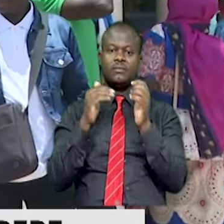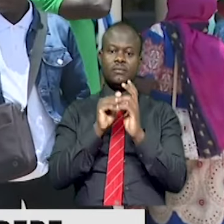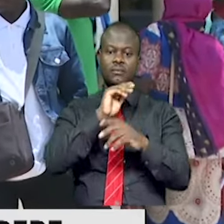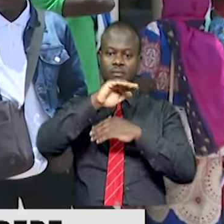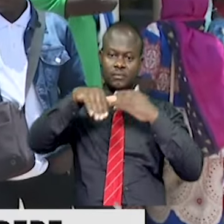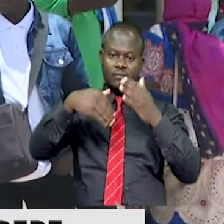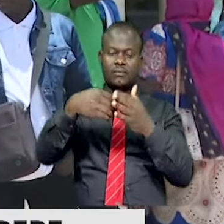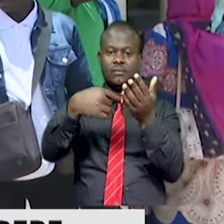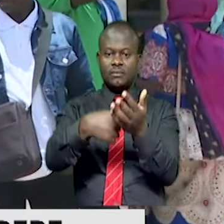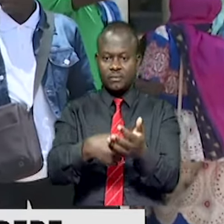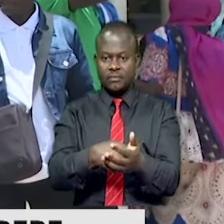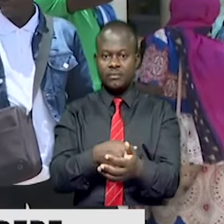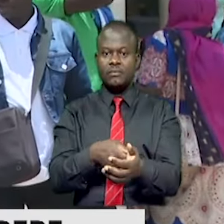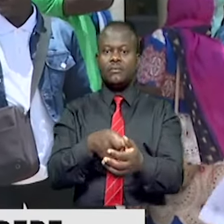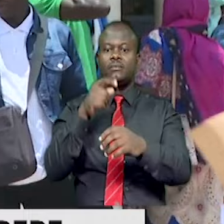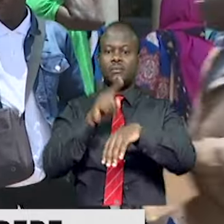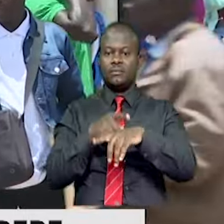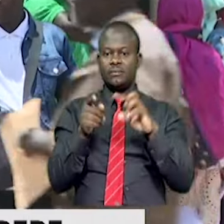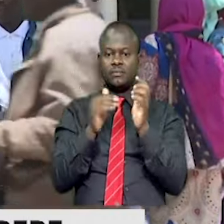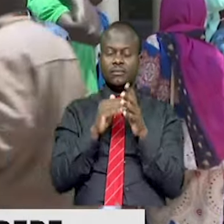baturage bavurwe ku gihe kandi